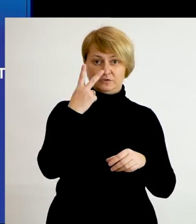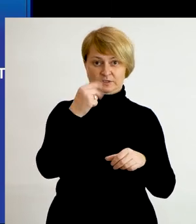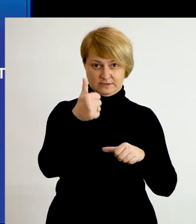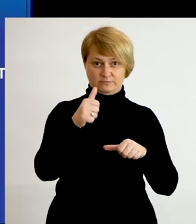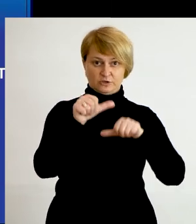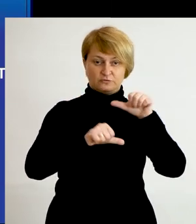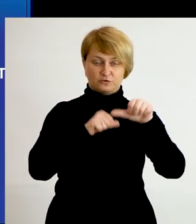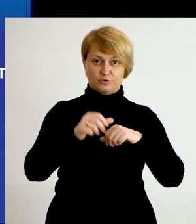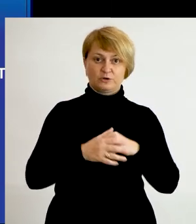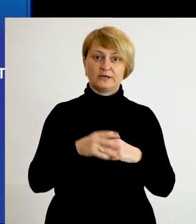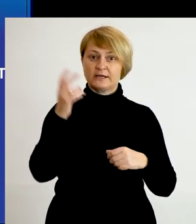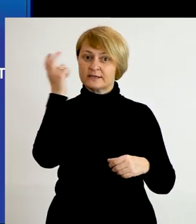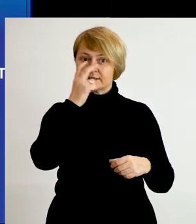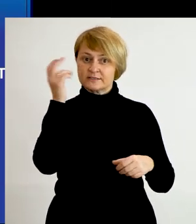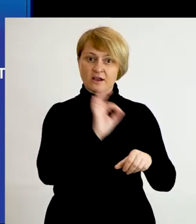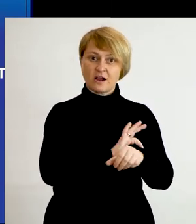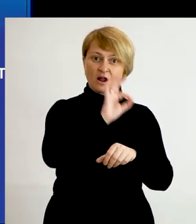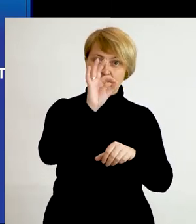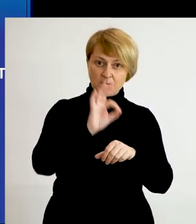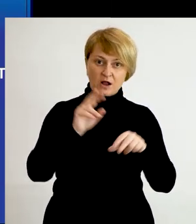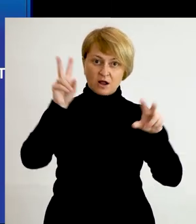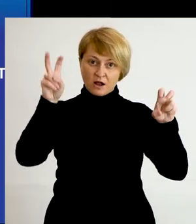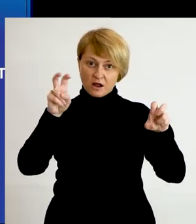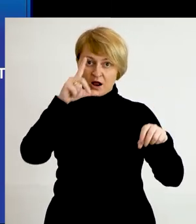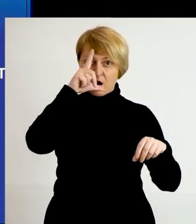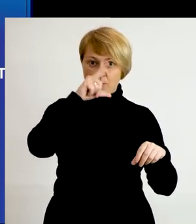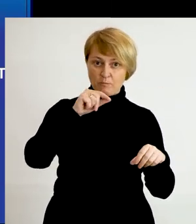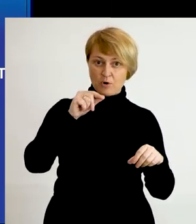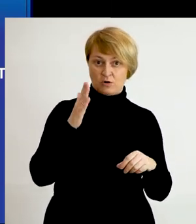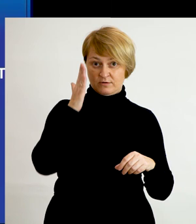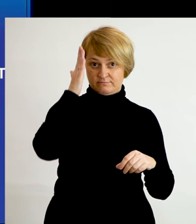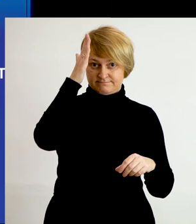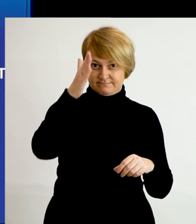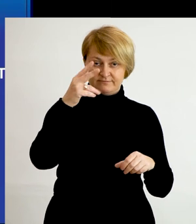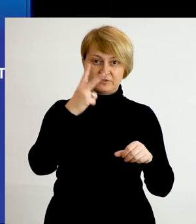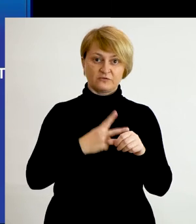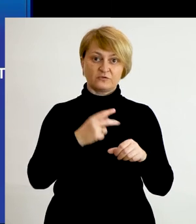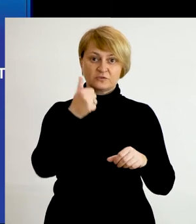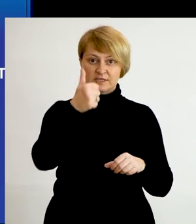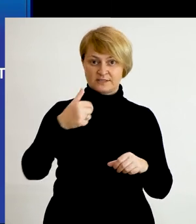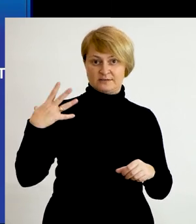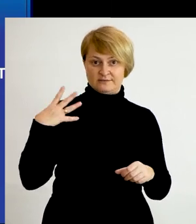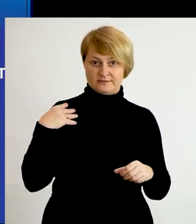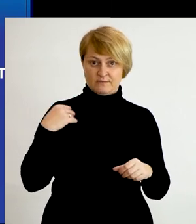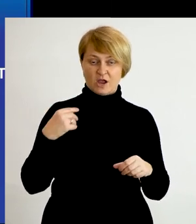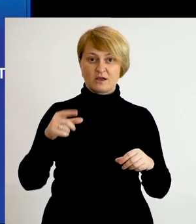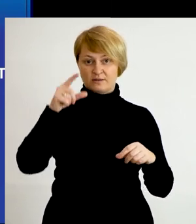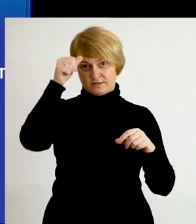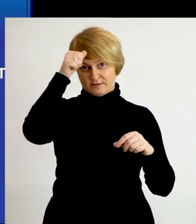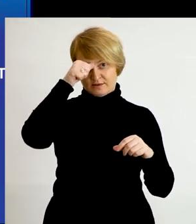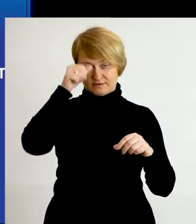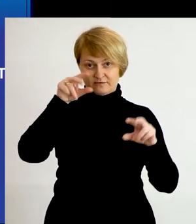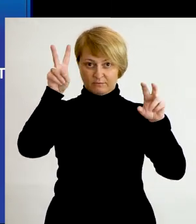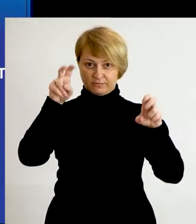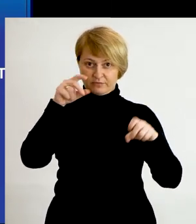do wydania. Ciekawy projekt Opole w XXI wieku, czyli Opole Plus. Chcemy